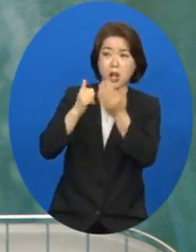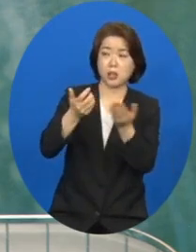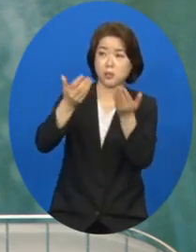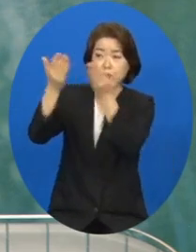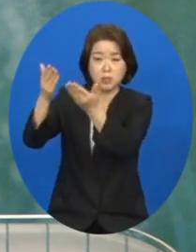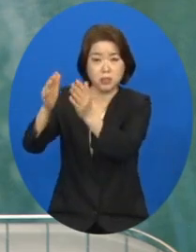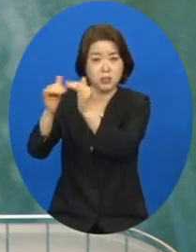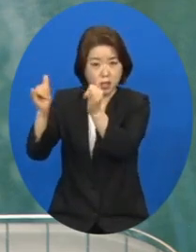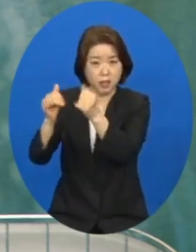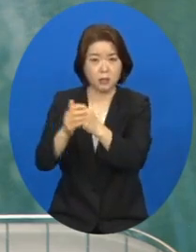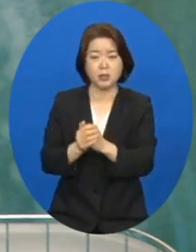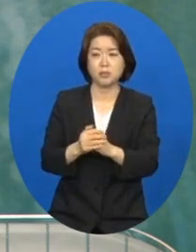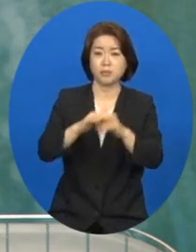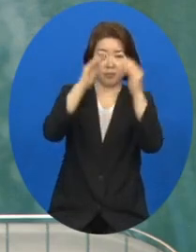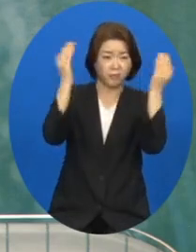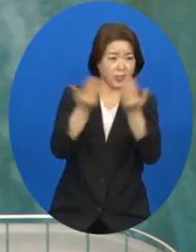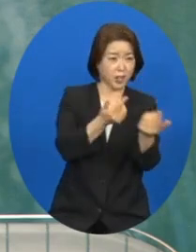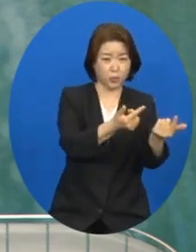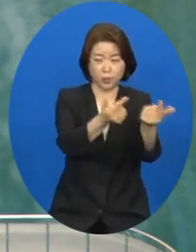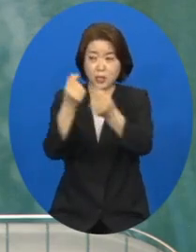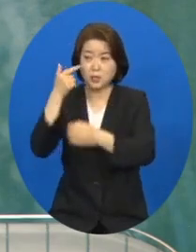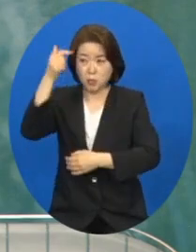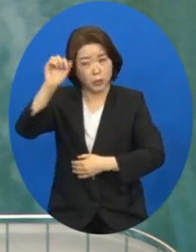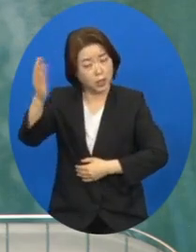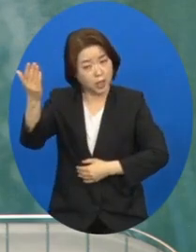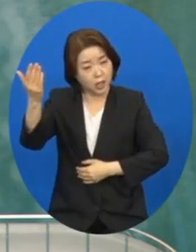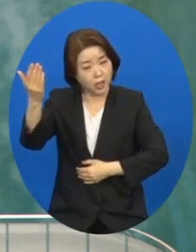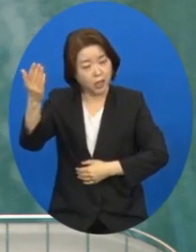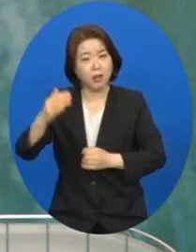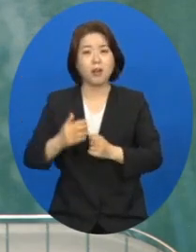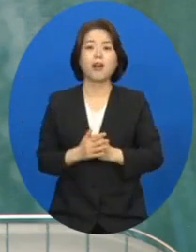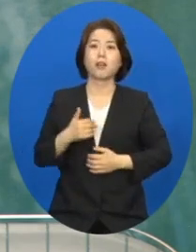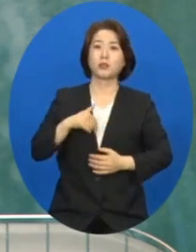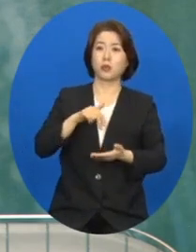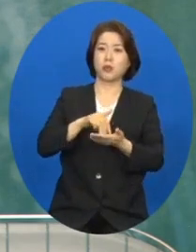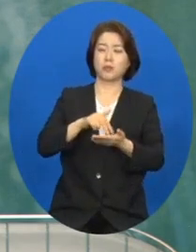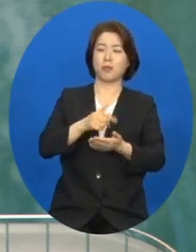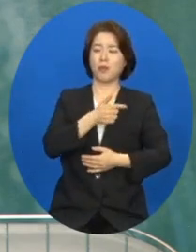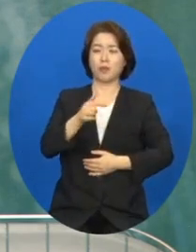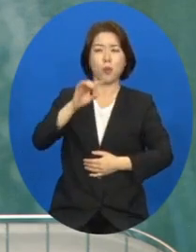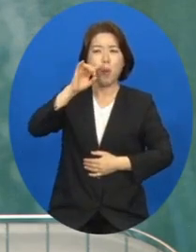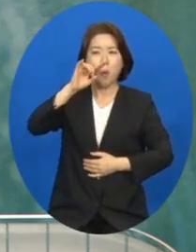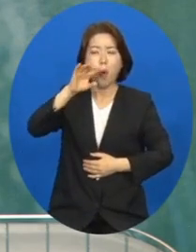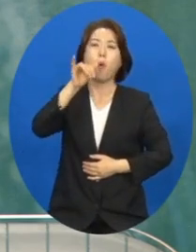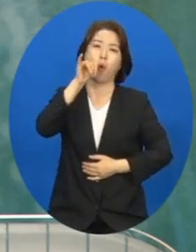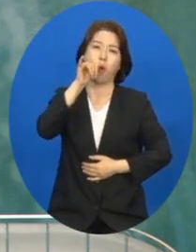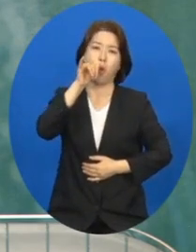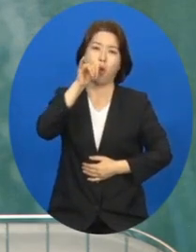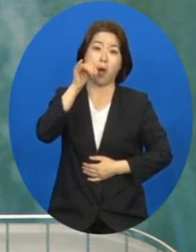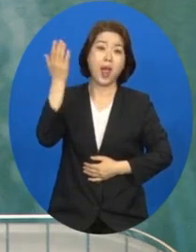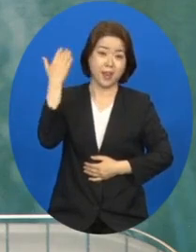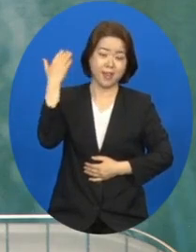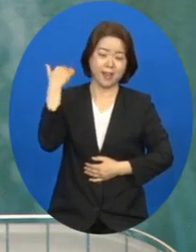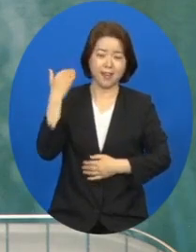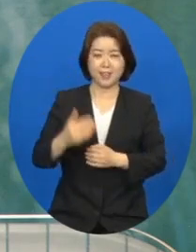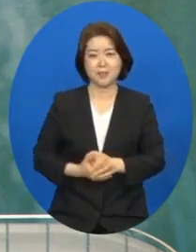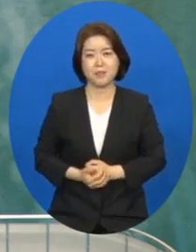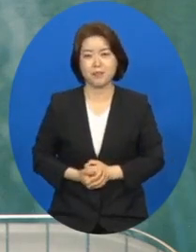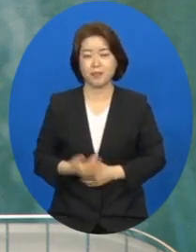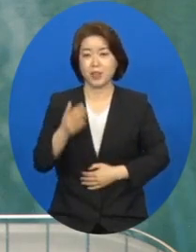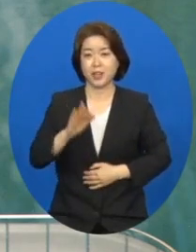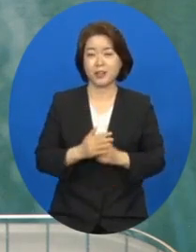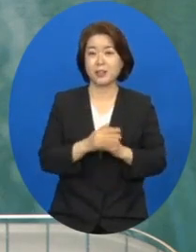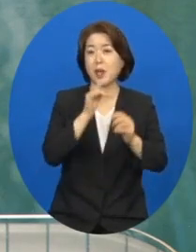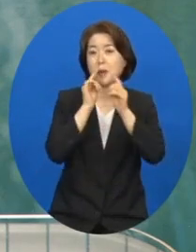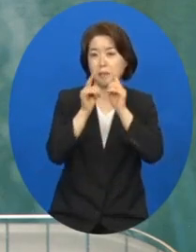사람은 다 목사 돼야 되는 건가? 그것도 저에게 있어서는 큰 궁금함이었습니다. 근데 말씀을,